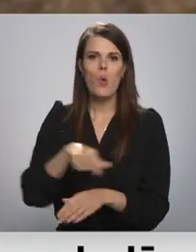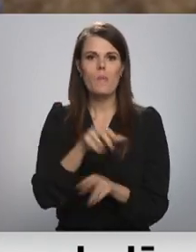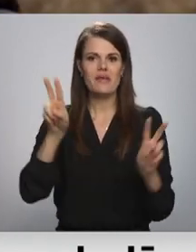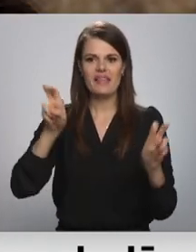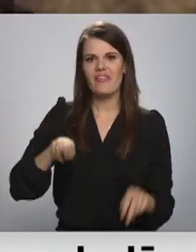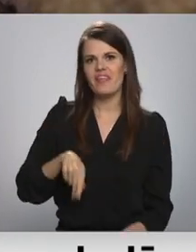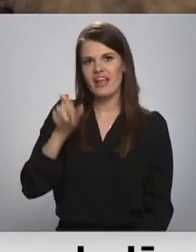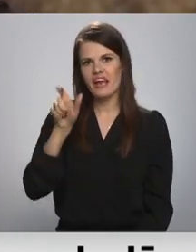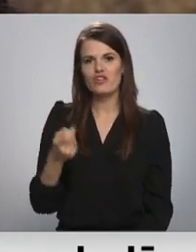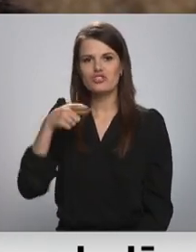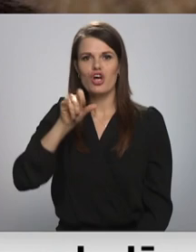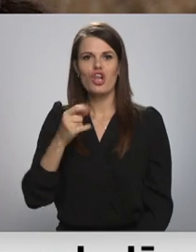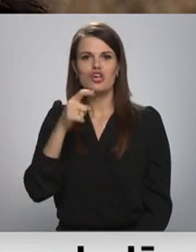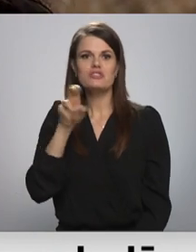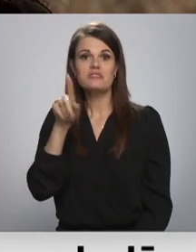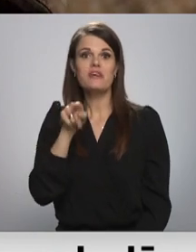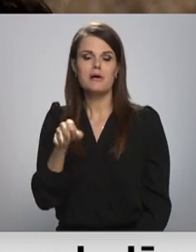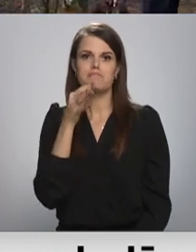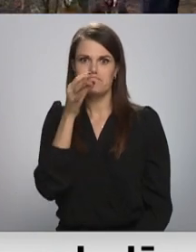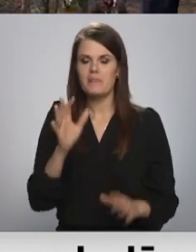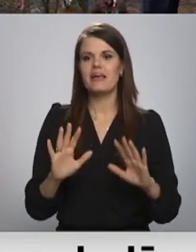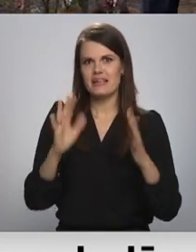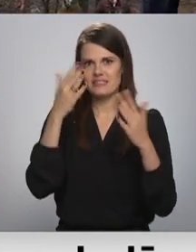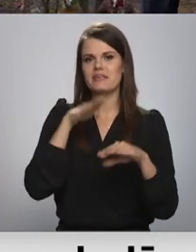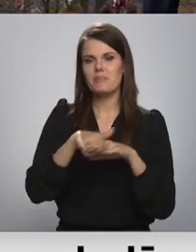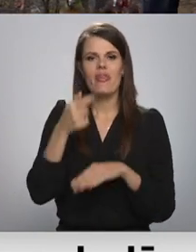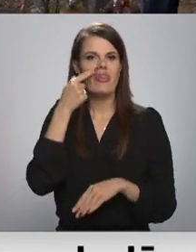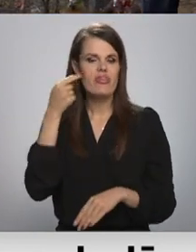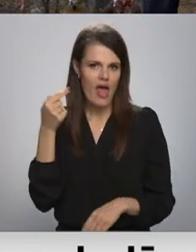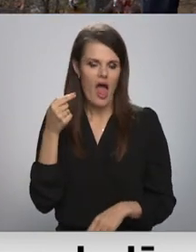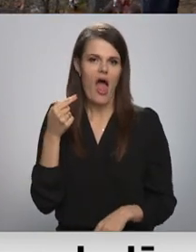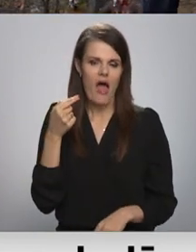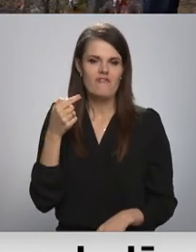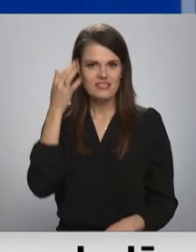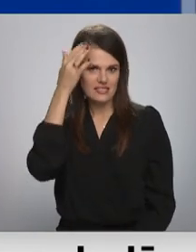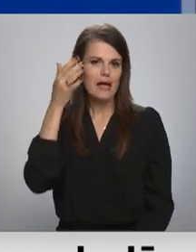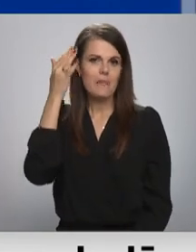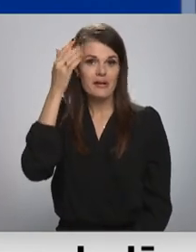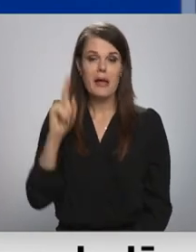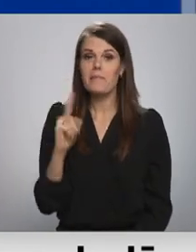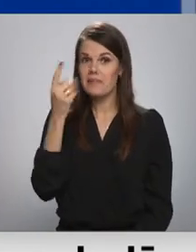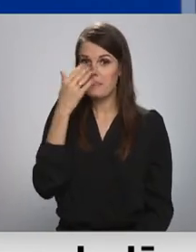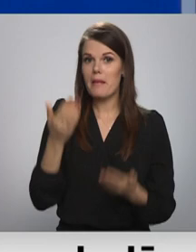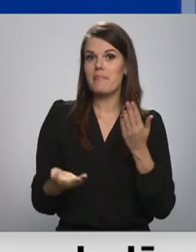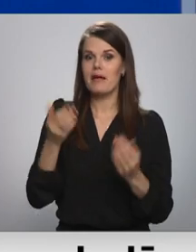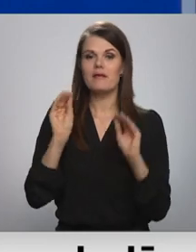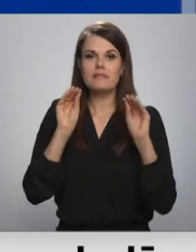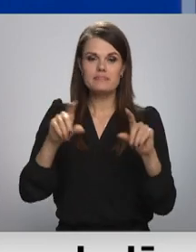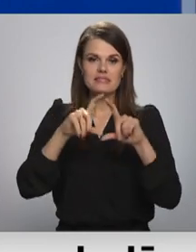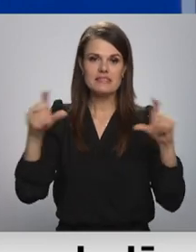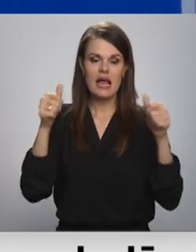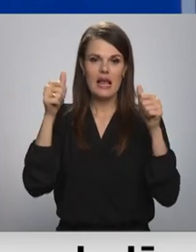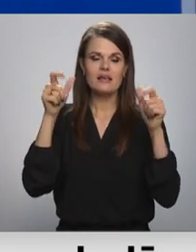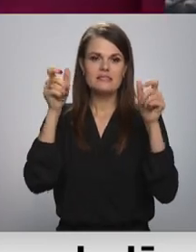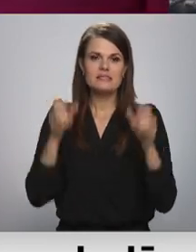direktors Andris Slišāns, kurš atklāja, ka ir izdevies piepildīt tēta Antona Slišāna sapni. Pirmie mēģinājumi uzstādīt ceļa zīmes